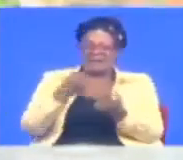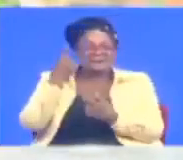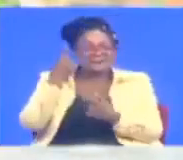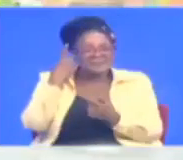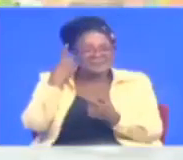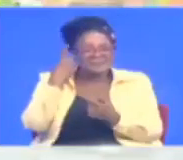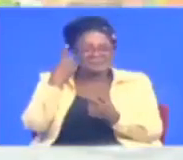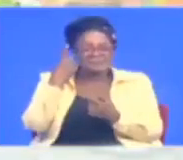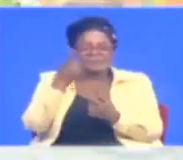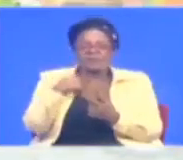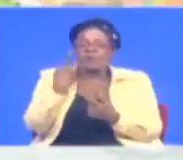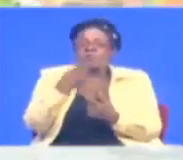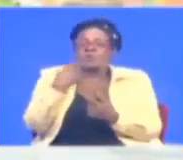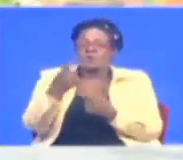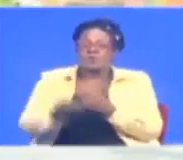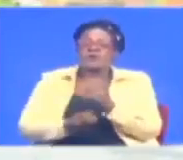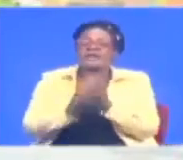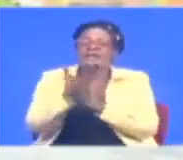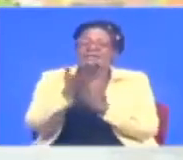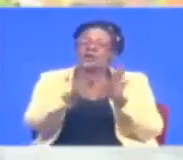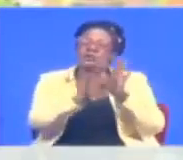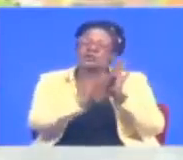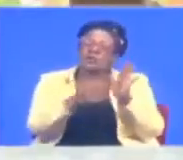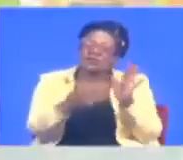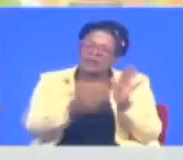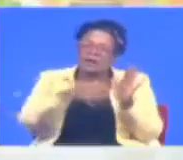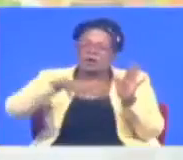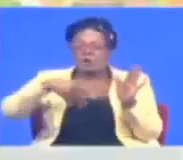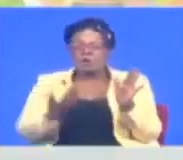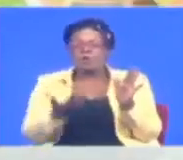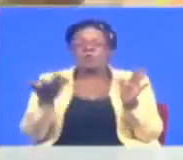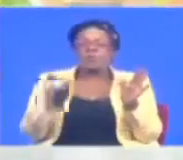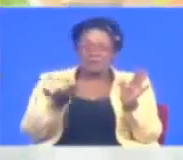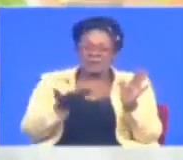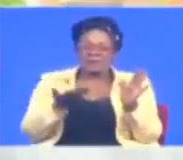Nani ame create? Iko kwa katiba? Ama iko wapi? Ofisi yake iko wapi?